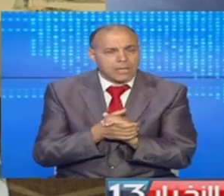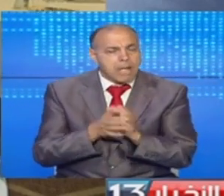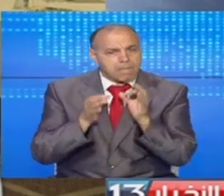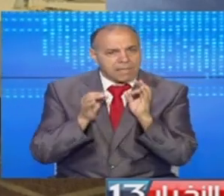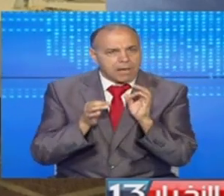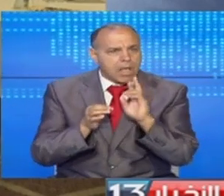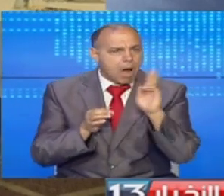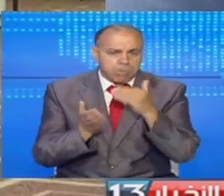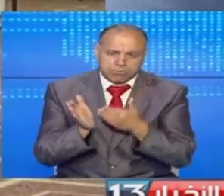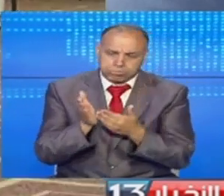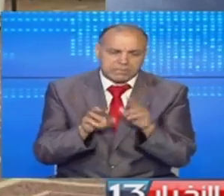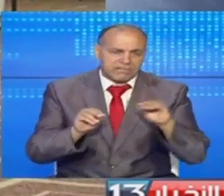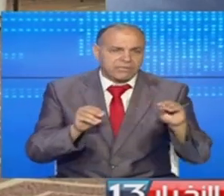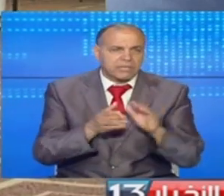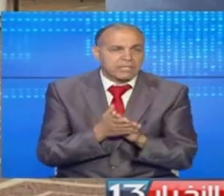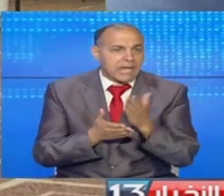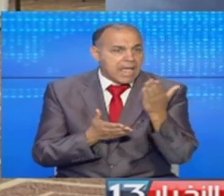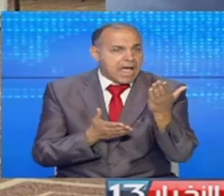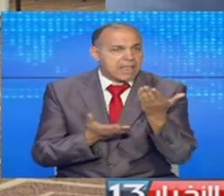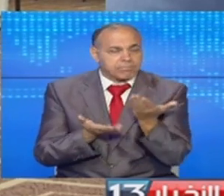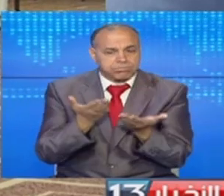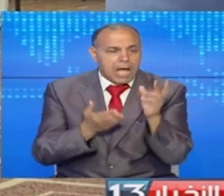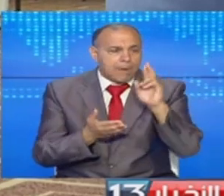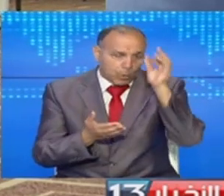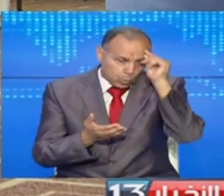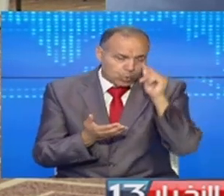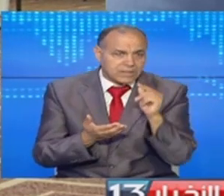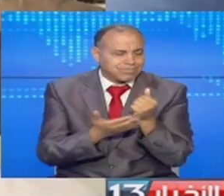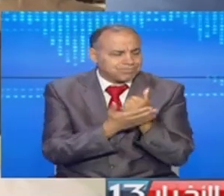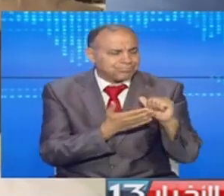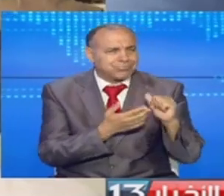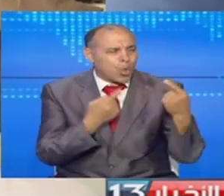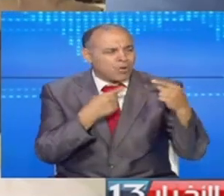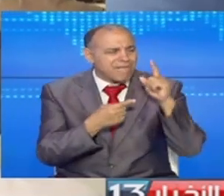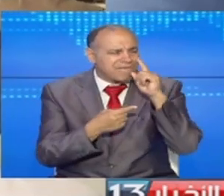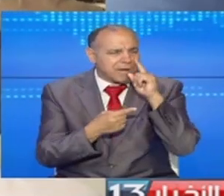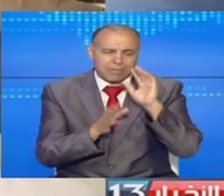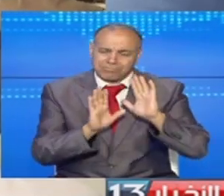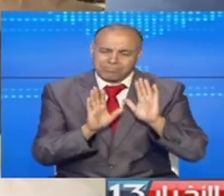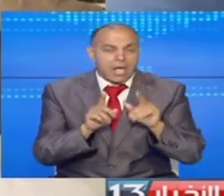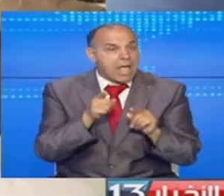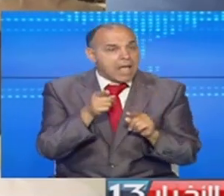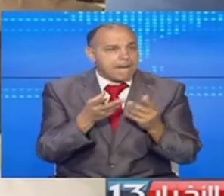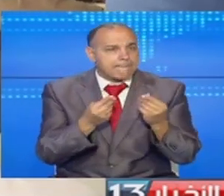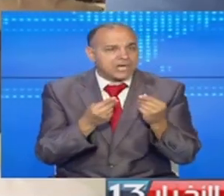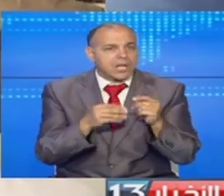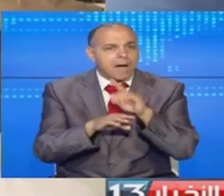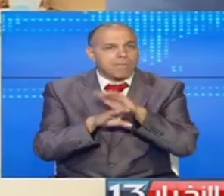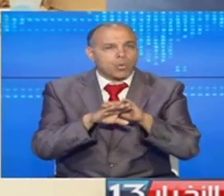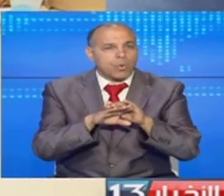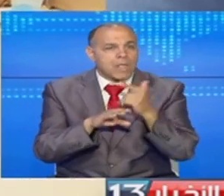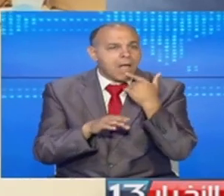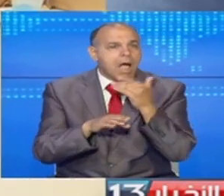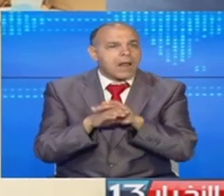ذاته قدم تقارير موازية. وسيتضمن تقرير تونس حول القضاء على جميع أشكال التمييز ضد المرأة عددا من المسائل